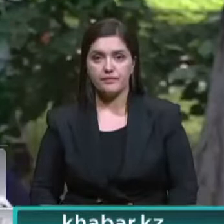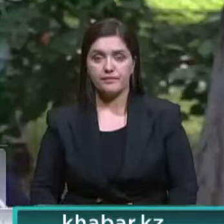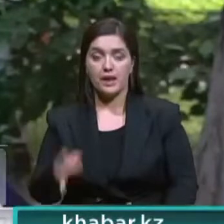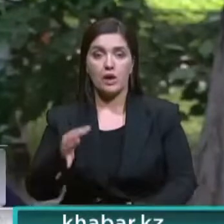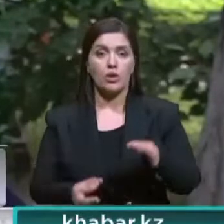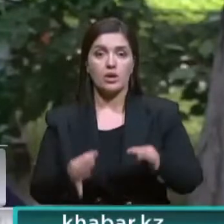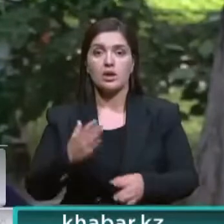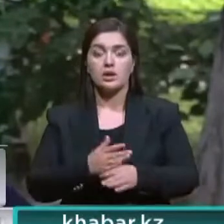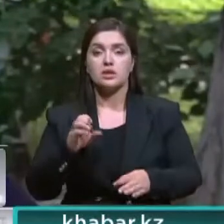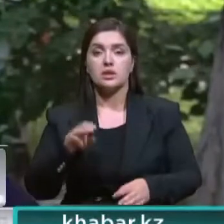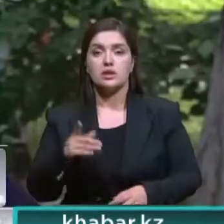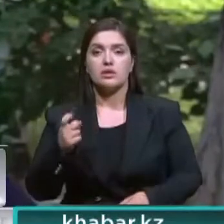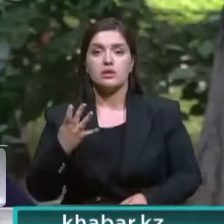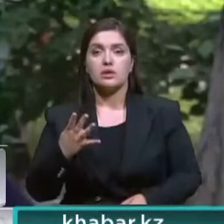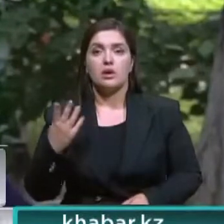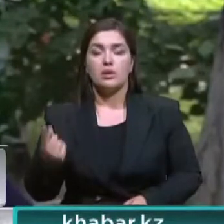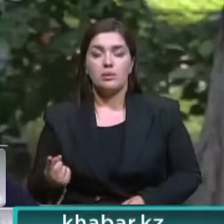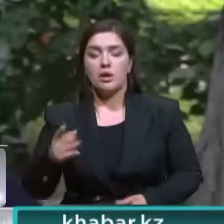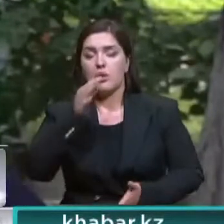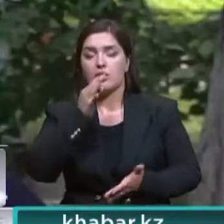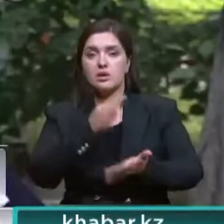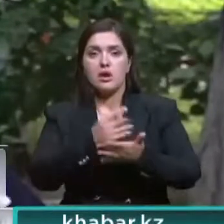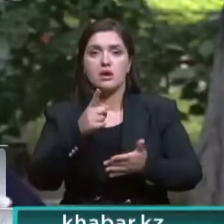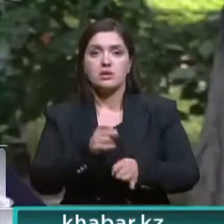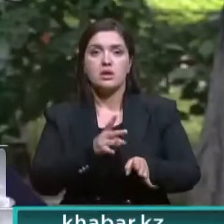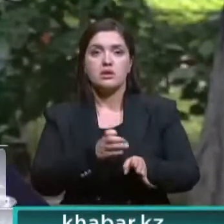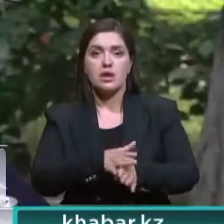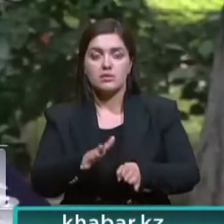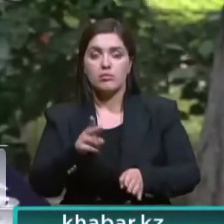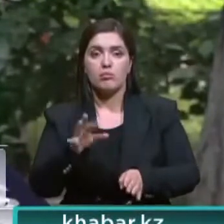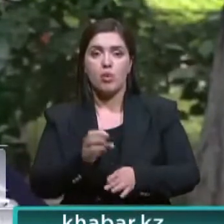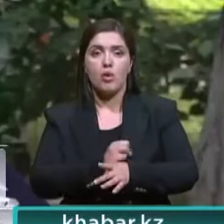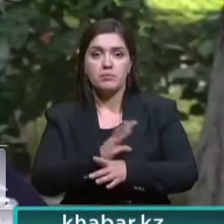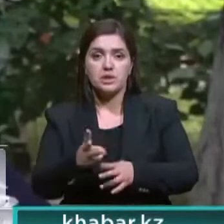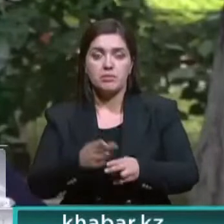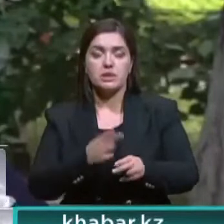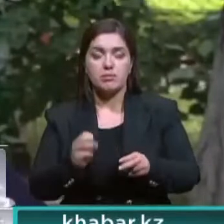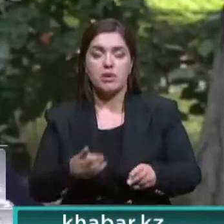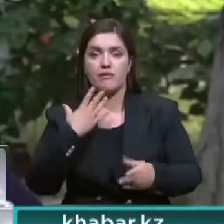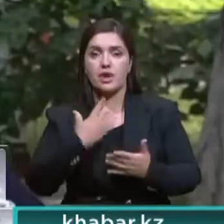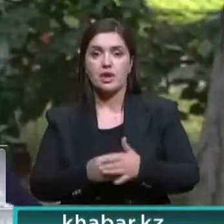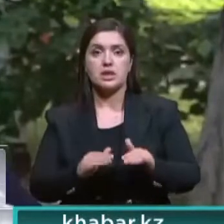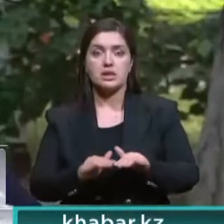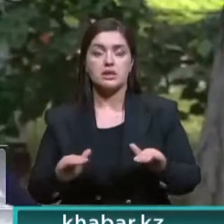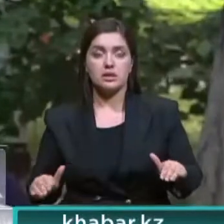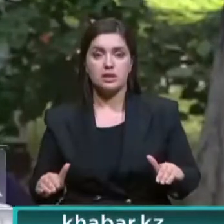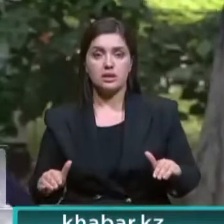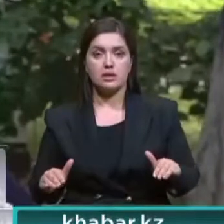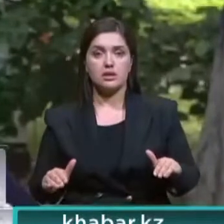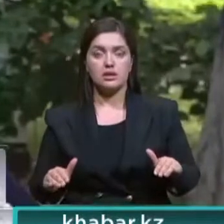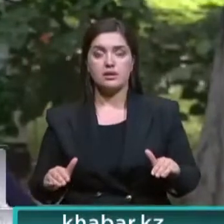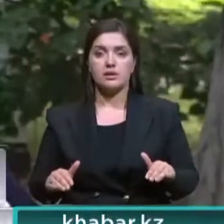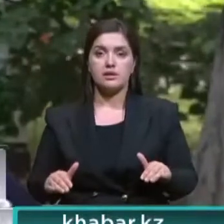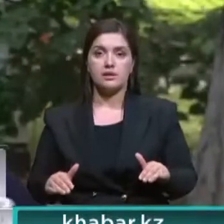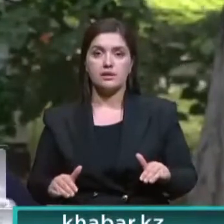предусмотрена статья 141 «Ответственность за ненадлежащее исполнение обязанностей по обеспечению безопасности детей». Затем,